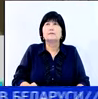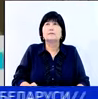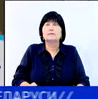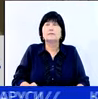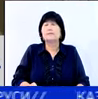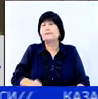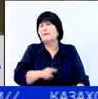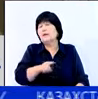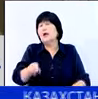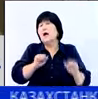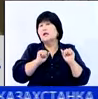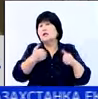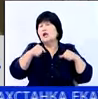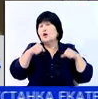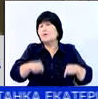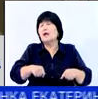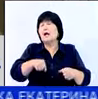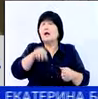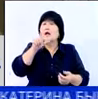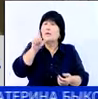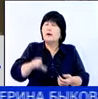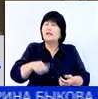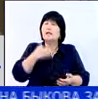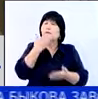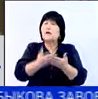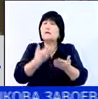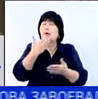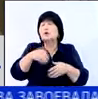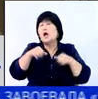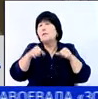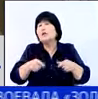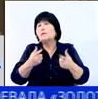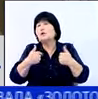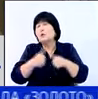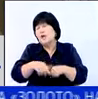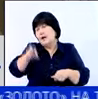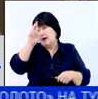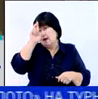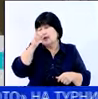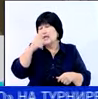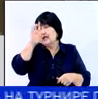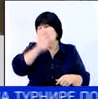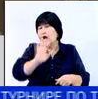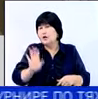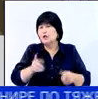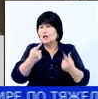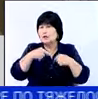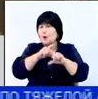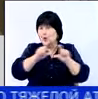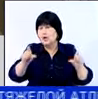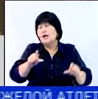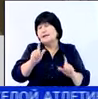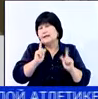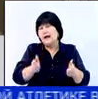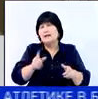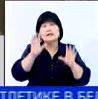В процессе защиты прав потребителей за сведениями мы обращаемся к уполномоченным органам, государственным и негосударственным учреждениям.